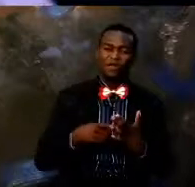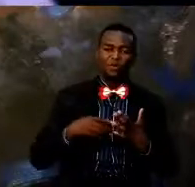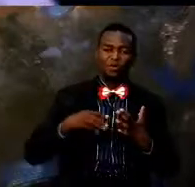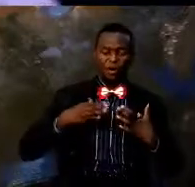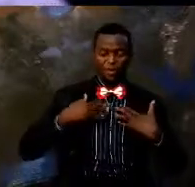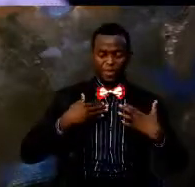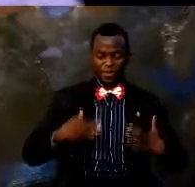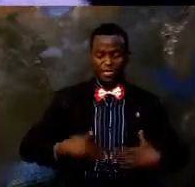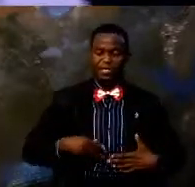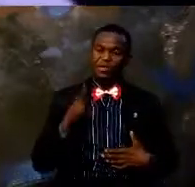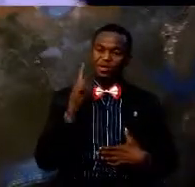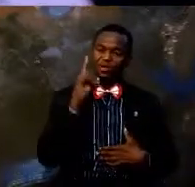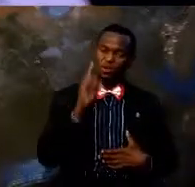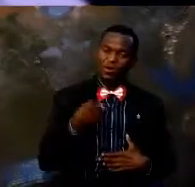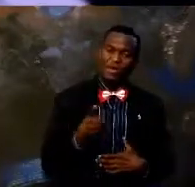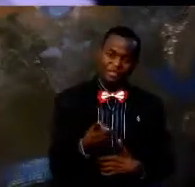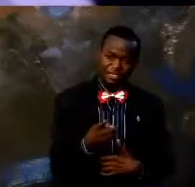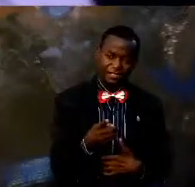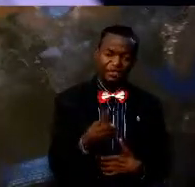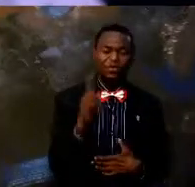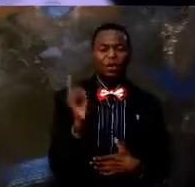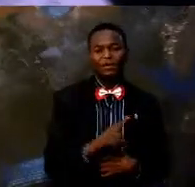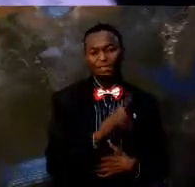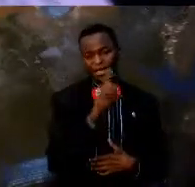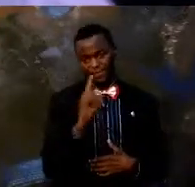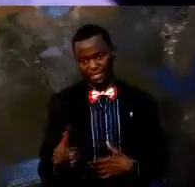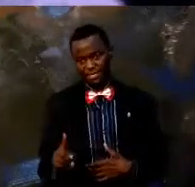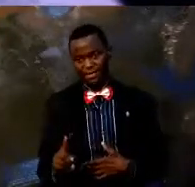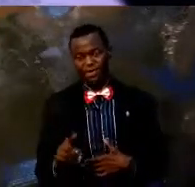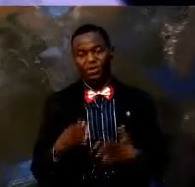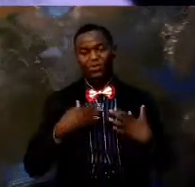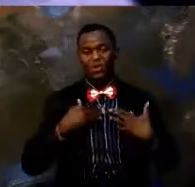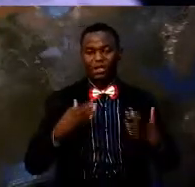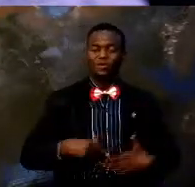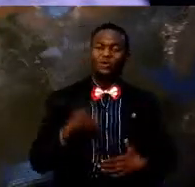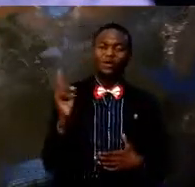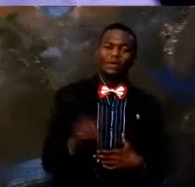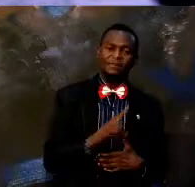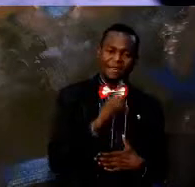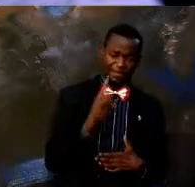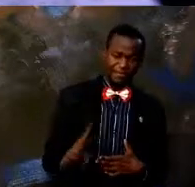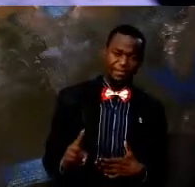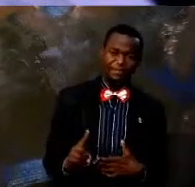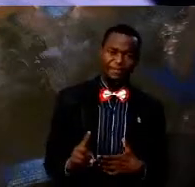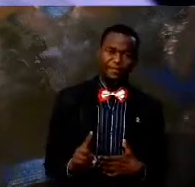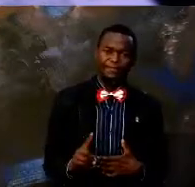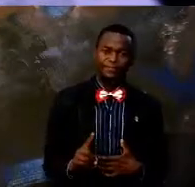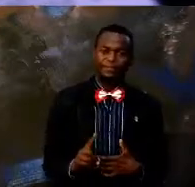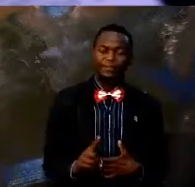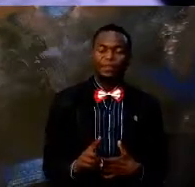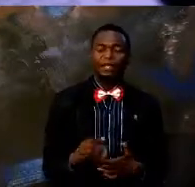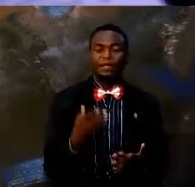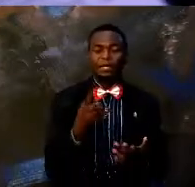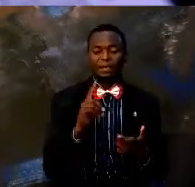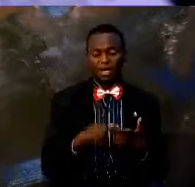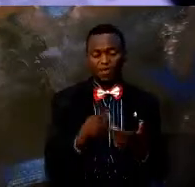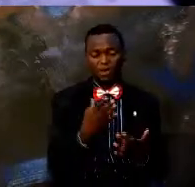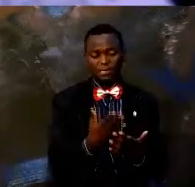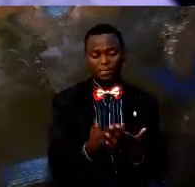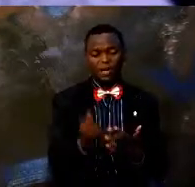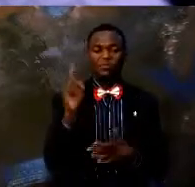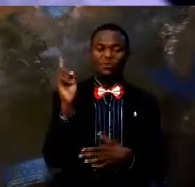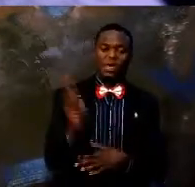Wa mwili ulio wa nini? Mwili ulio wa nini? Wa dhambi. Na kwa sababu ya